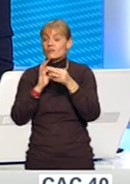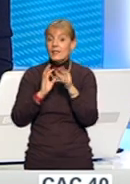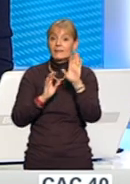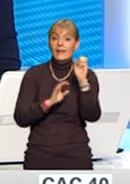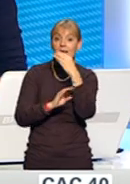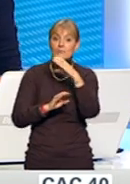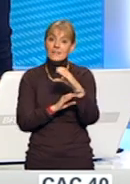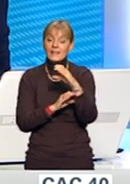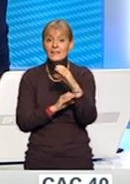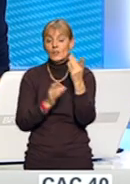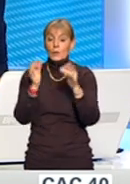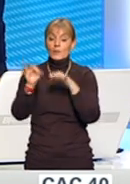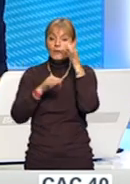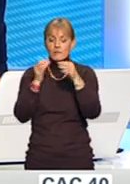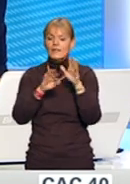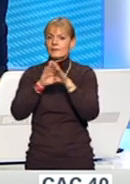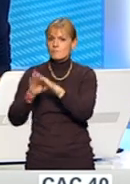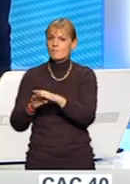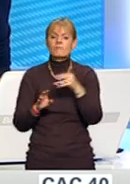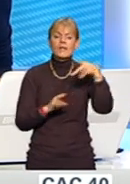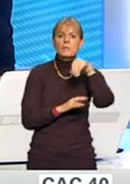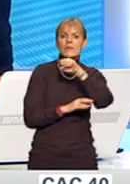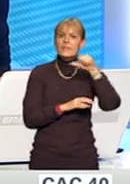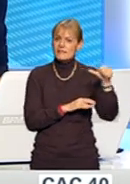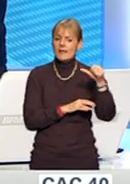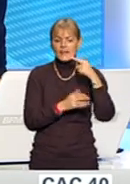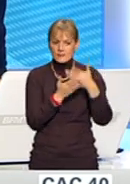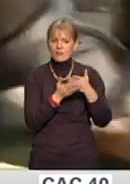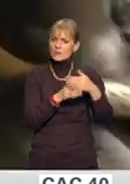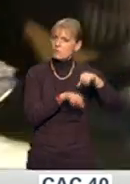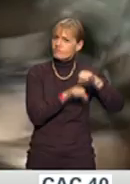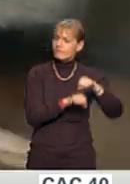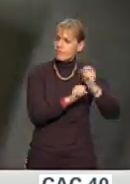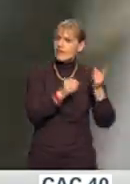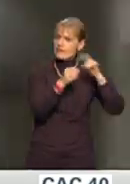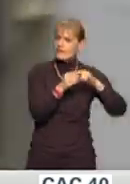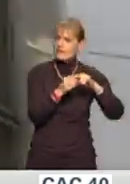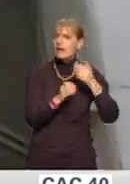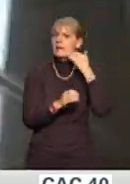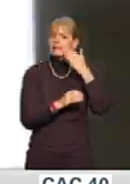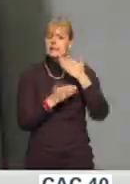au reste de l'actualité. Les syndicats de PSA qui ne désarment pas. 24 heures après avoir rejeté le plan de restructuration en